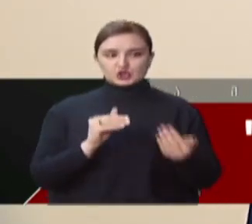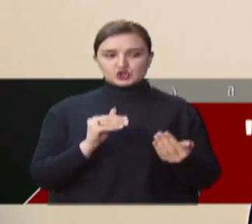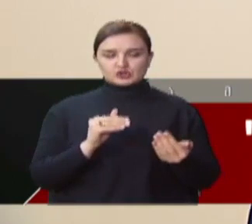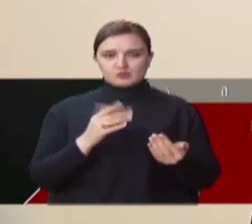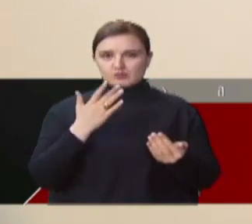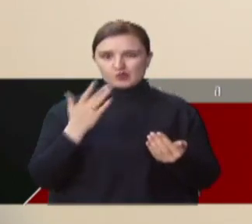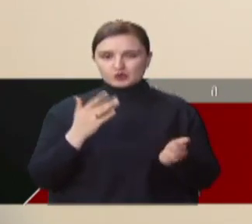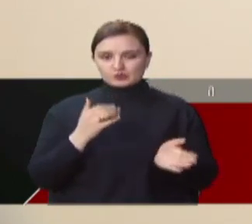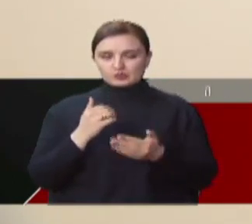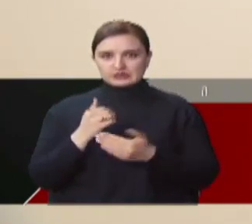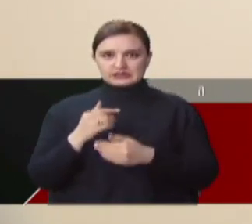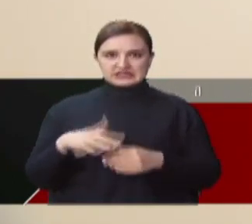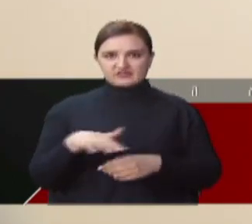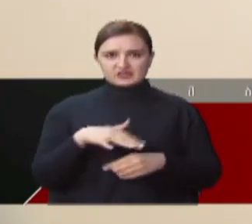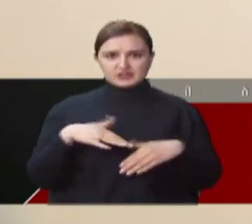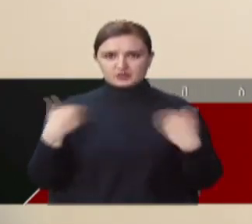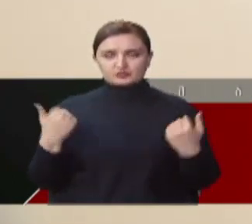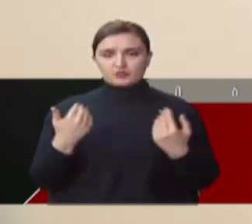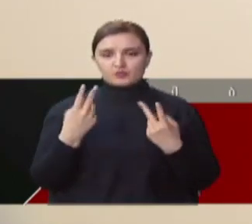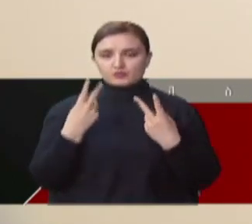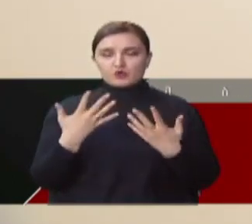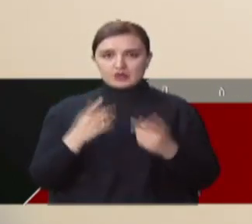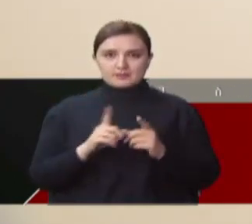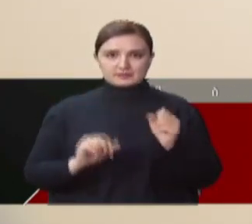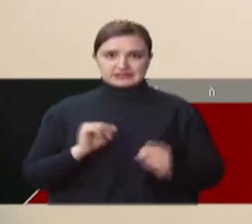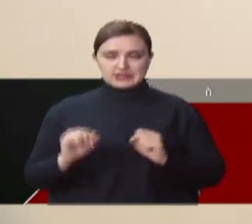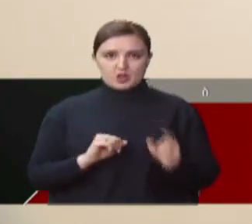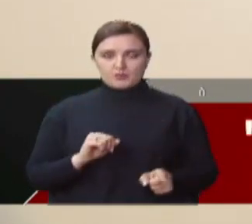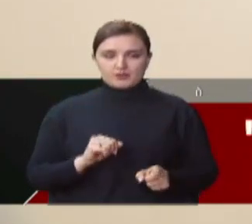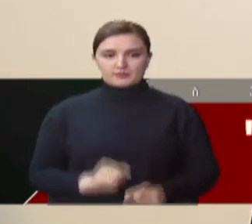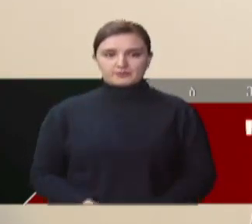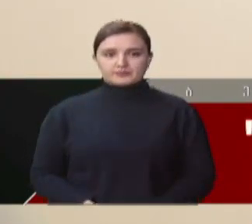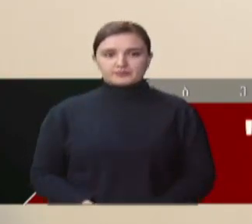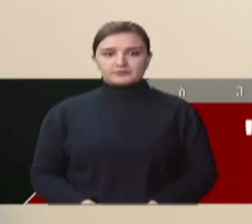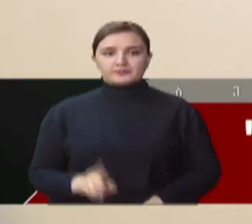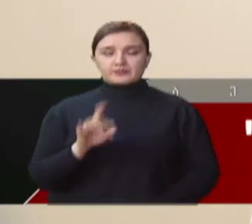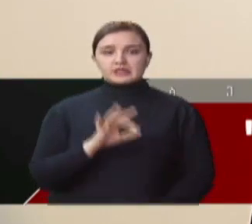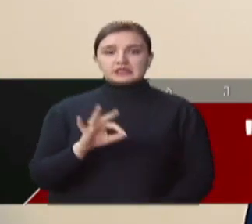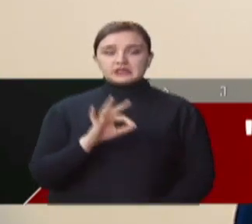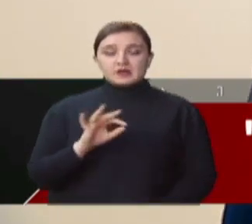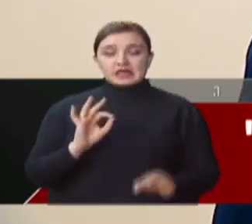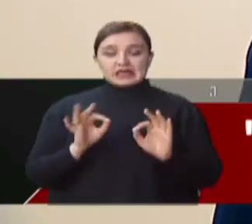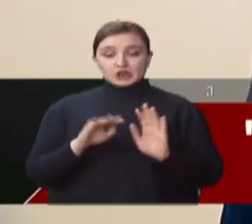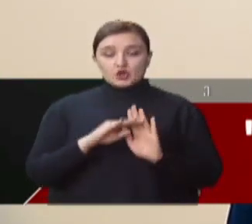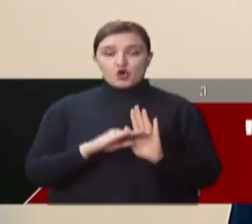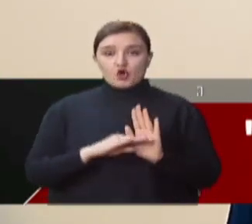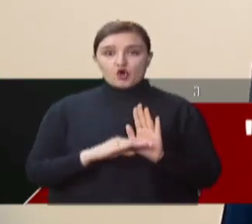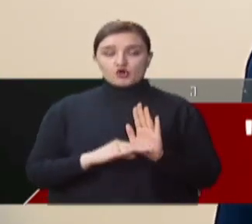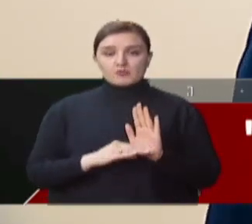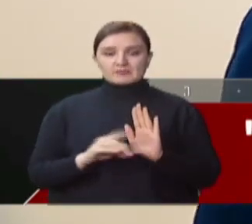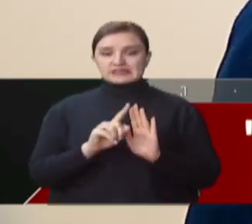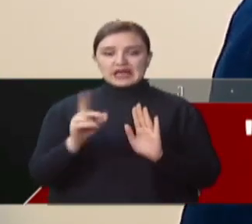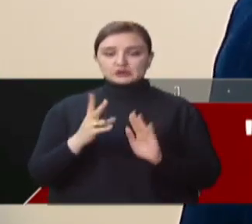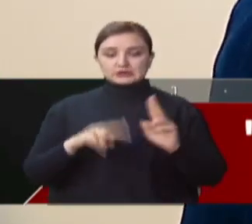чамошореба политикури сирци дан агац найрат. Асет тибис мстелоба акт. Раче хеба норме, бсромелиц, тхат ромаз, рагацуна